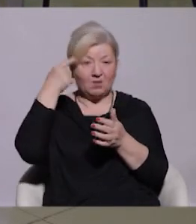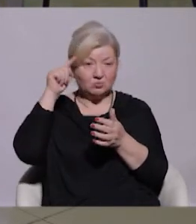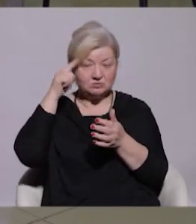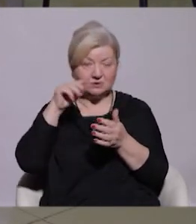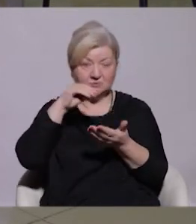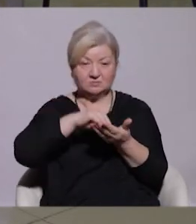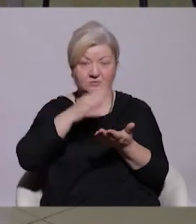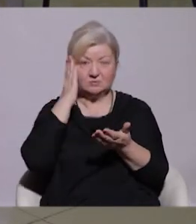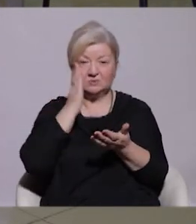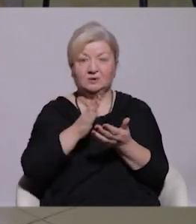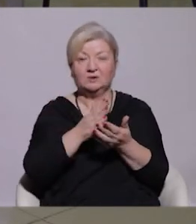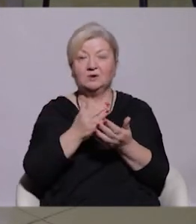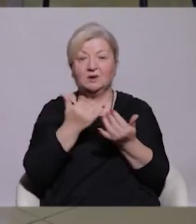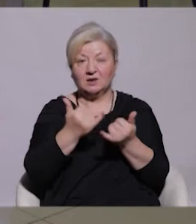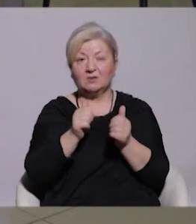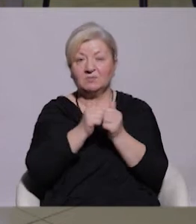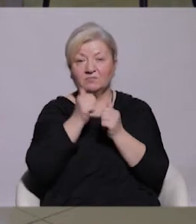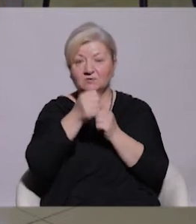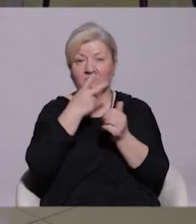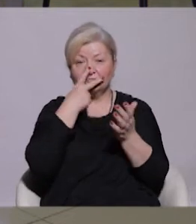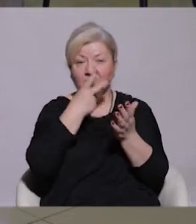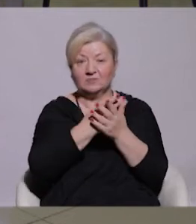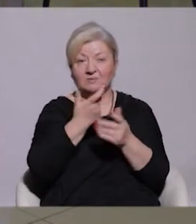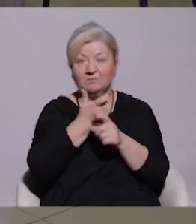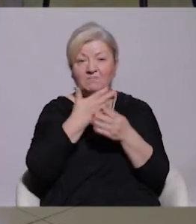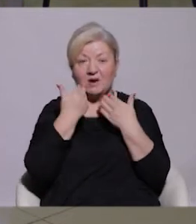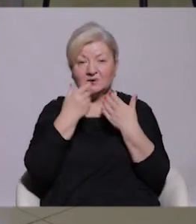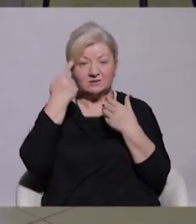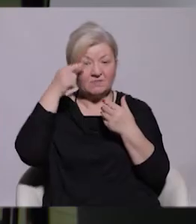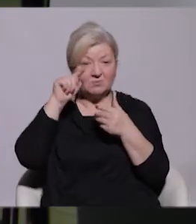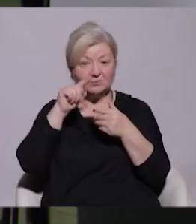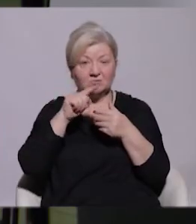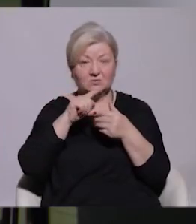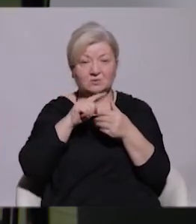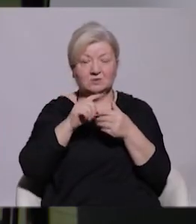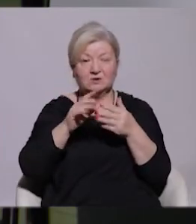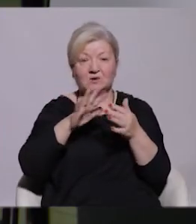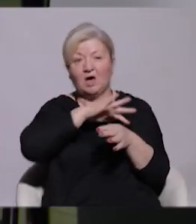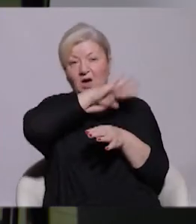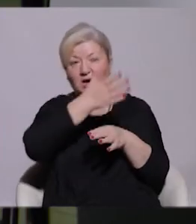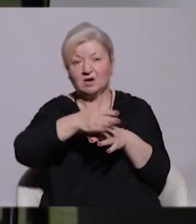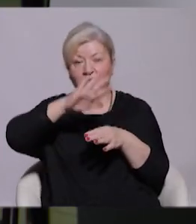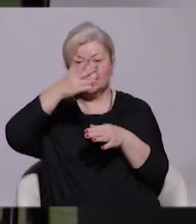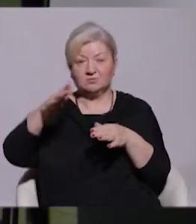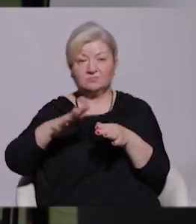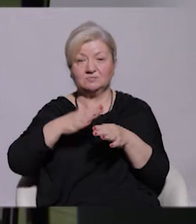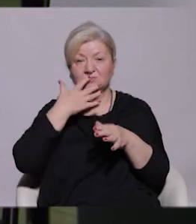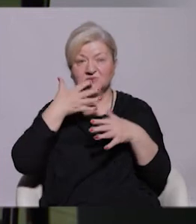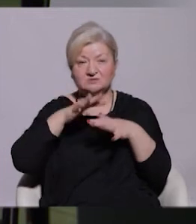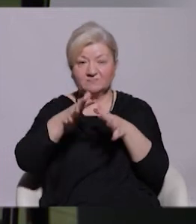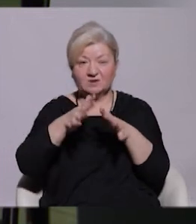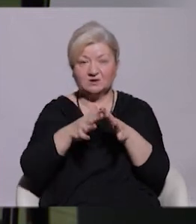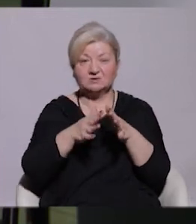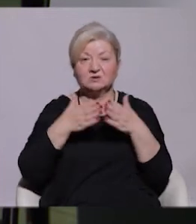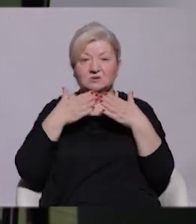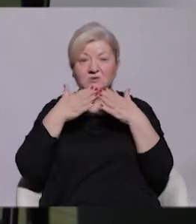ამოცანებში. მოდი, პირველ რიგში განვიხილოთ ასეთი მარტივი ამოცანა. აღელვებულ ზღვაში გემს ორ წამში